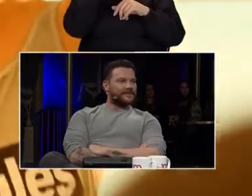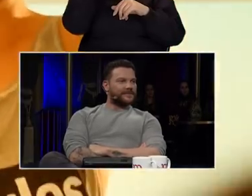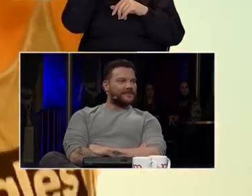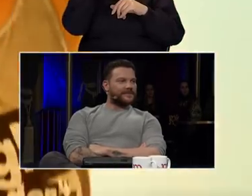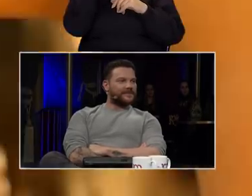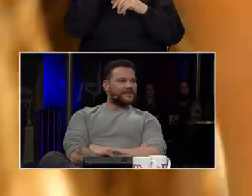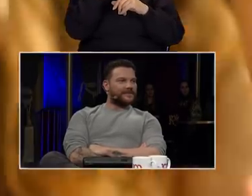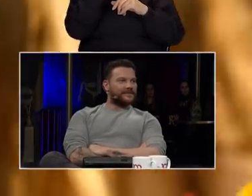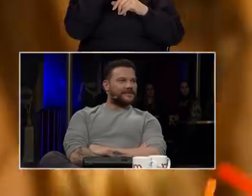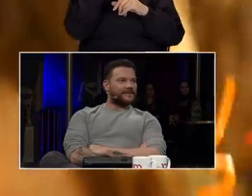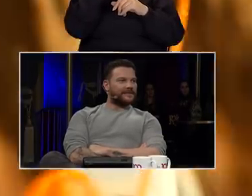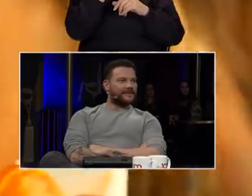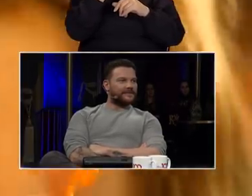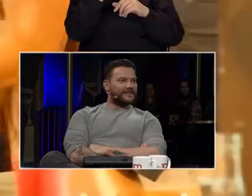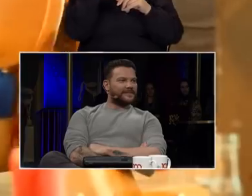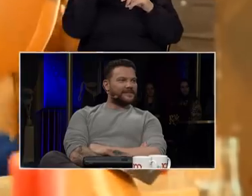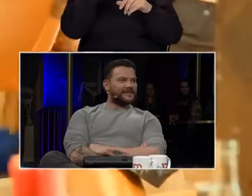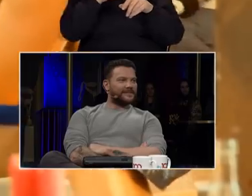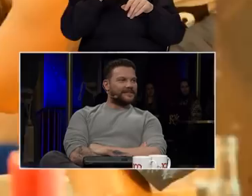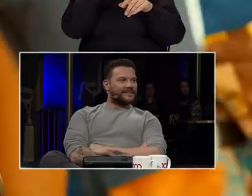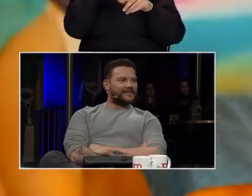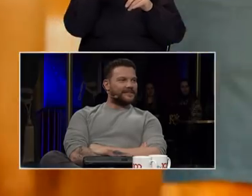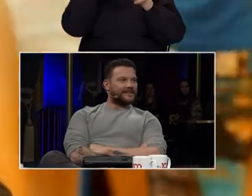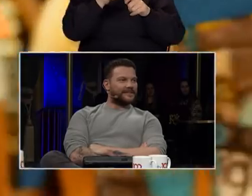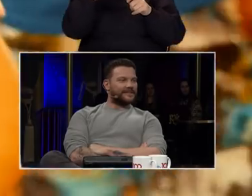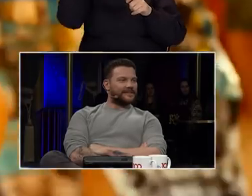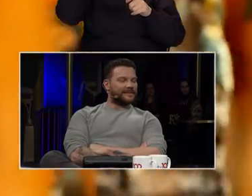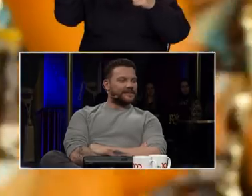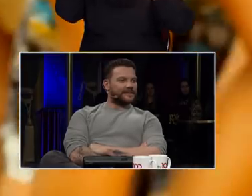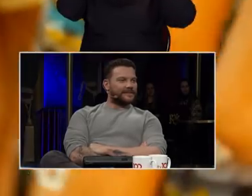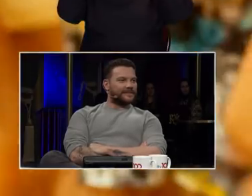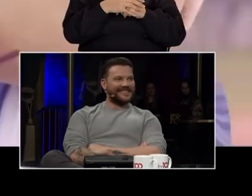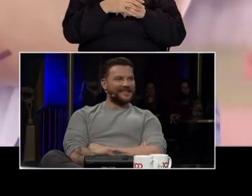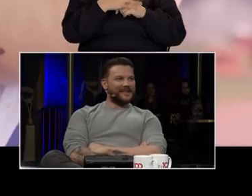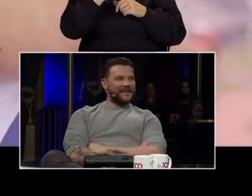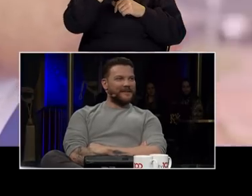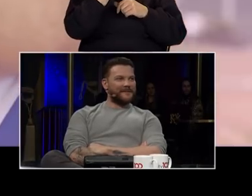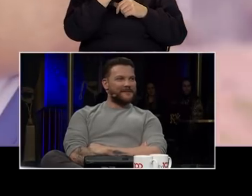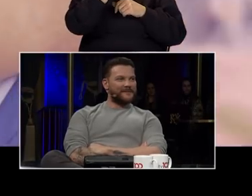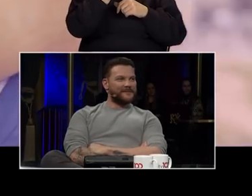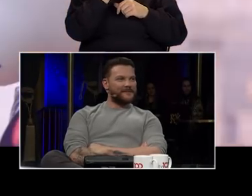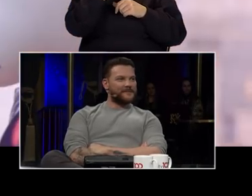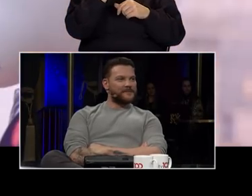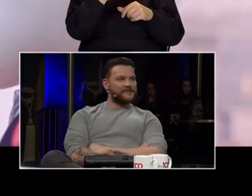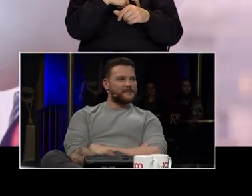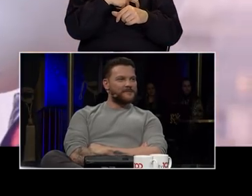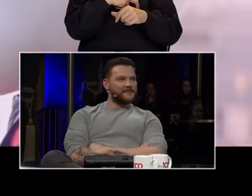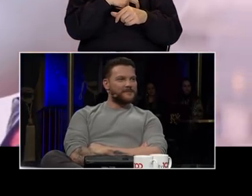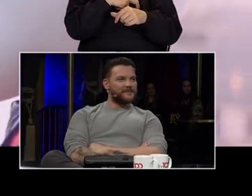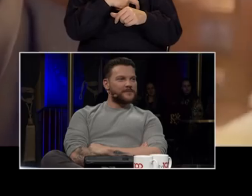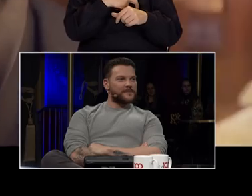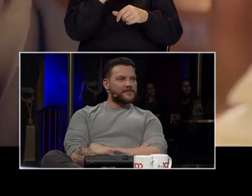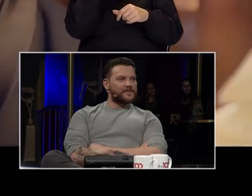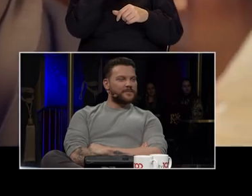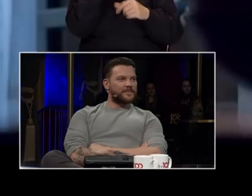yine mi geldi sözlerine koyup attığın o taşlar, kafama değil bak nereme geldi. İsteyin aşık bir